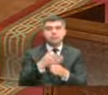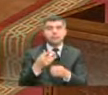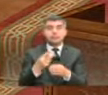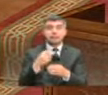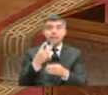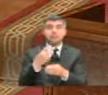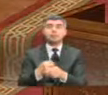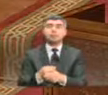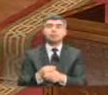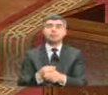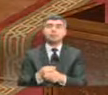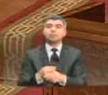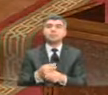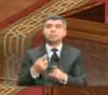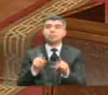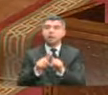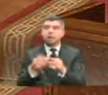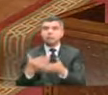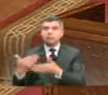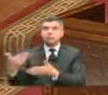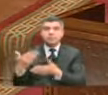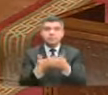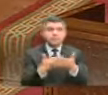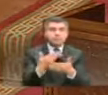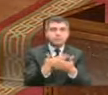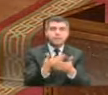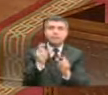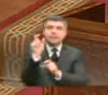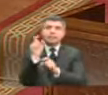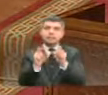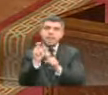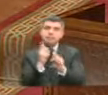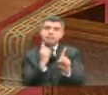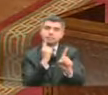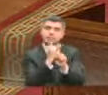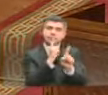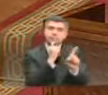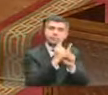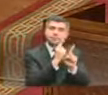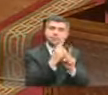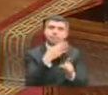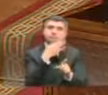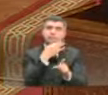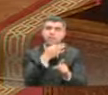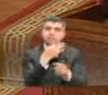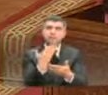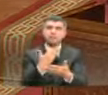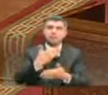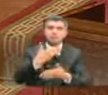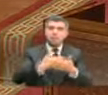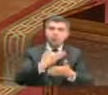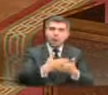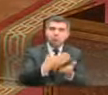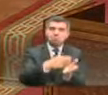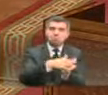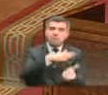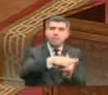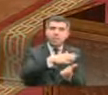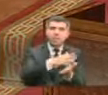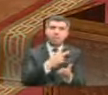تحسين العلاقة بين الإدارة والمواطنين، همت أساسا تبسيط المساطر لتيسير الولوج إلى الخدمات